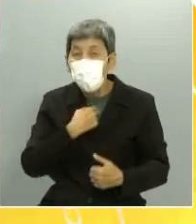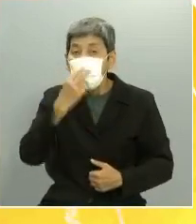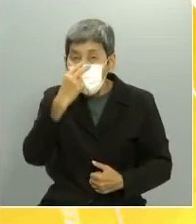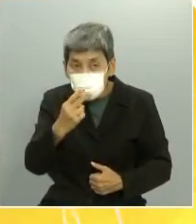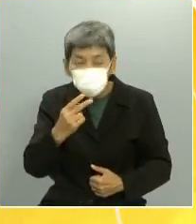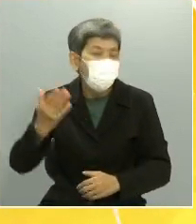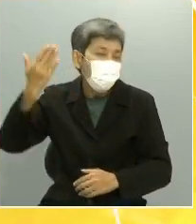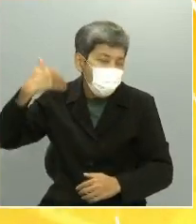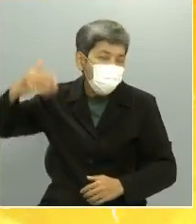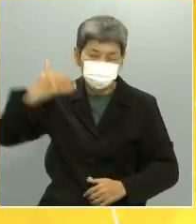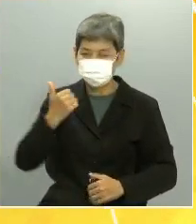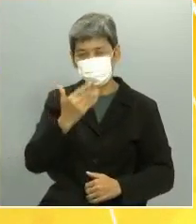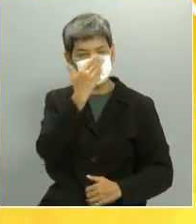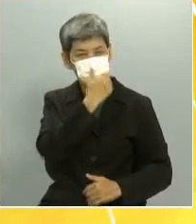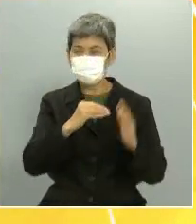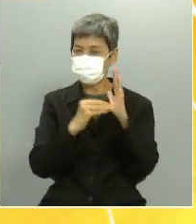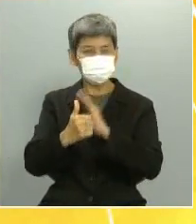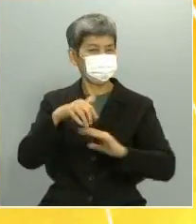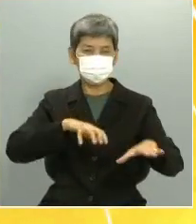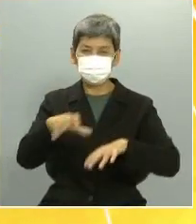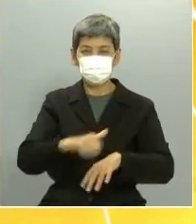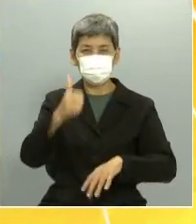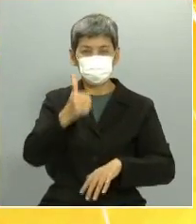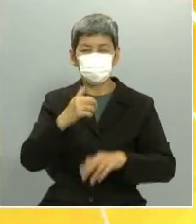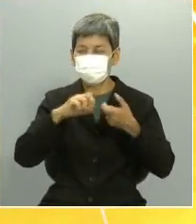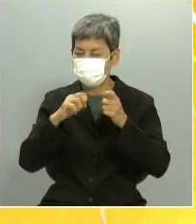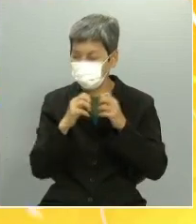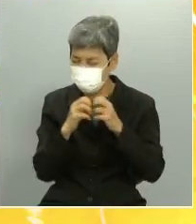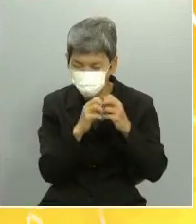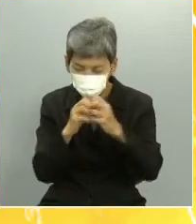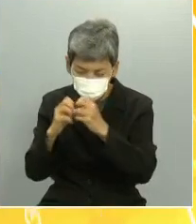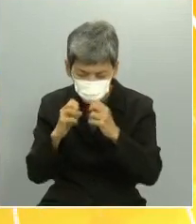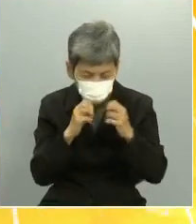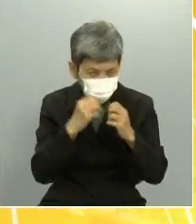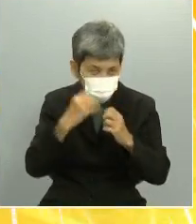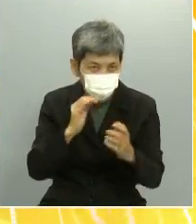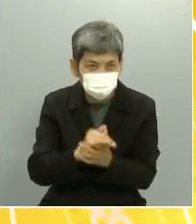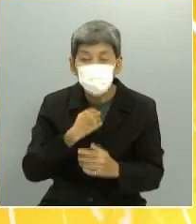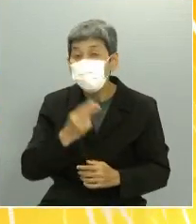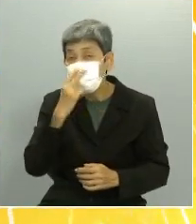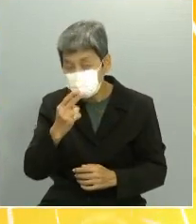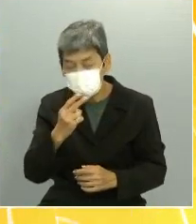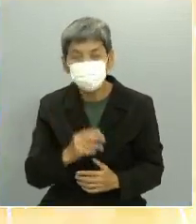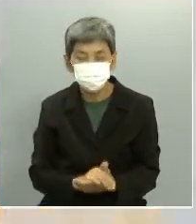อดีตที่สวยงามของกรุงเทพหลังความวุ่นวายต่างๆที่เราได้เห็นกัน ฟังเสียงดูเถอะ